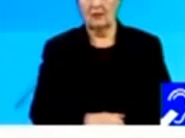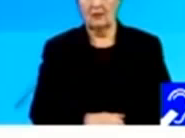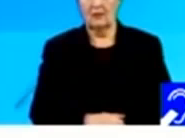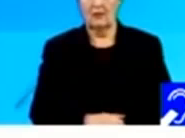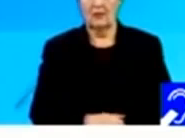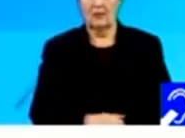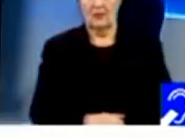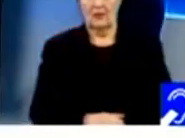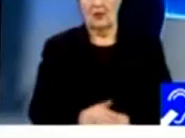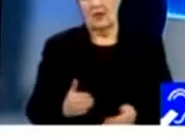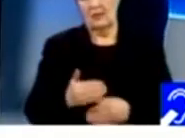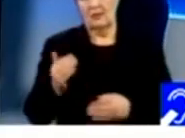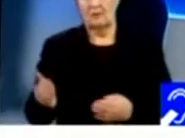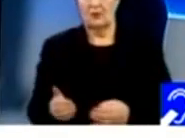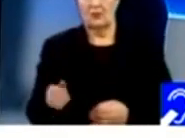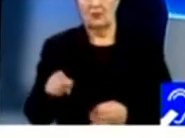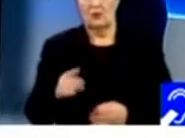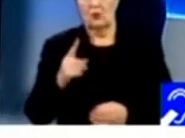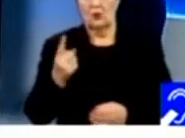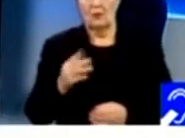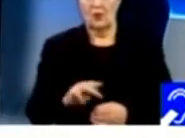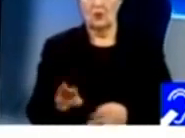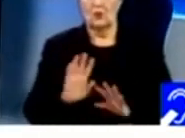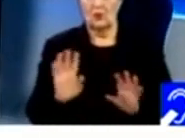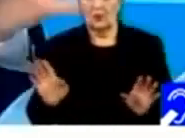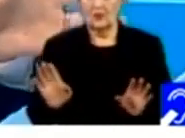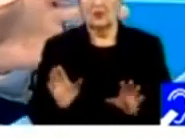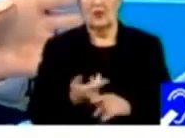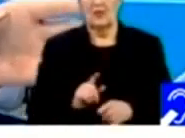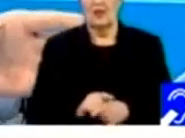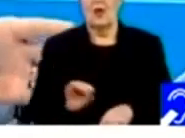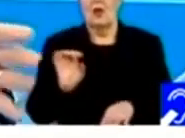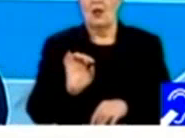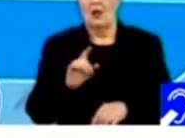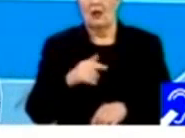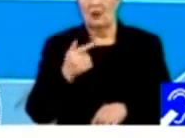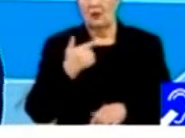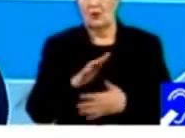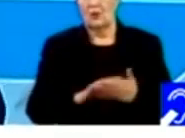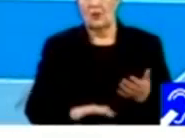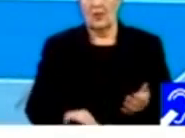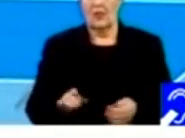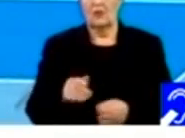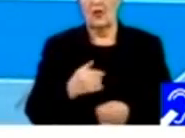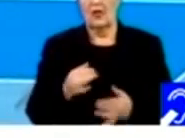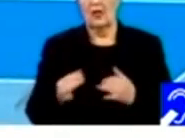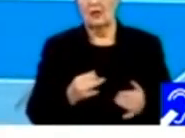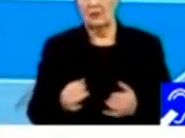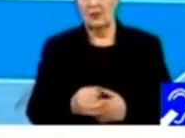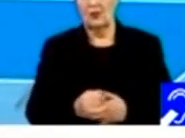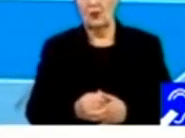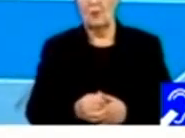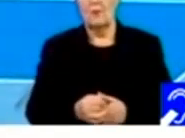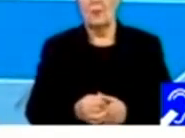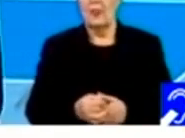v-ați depășit un minut, dar colegii cronometrează timpul. Toate aceste priorități urmează să le discutăm în continuare. Nu era necesar acum să le dezvoltați,